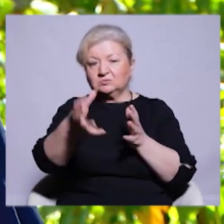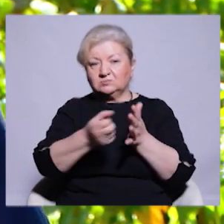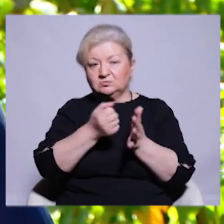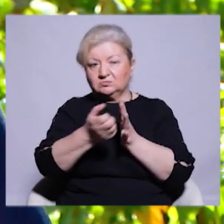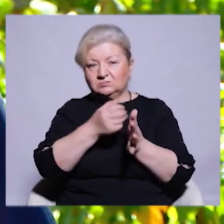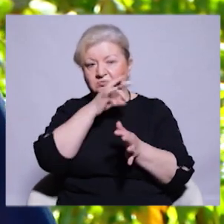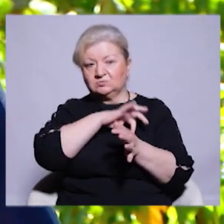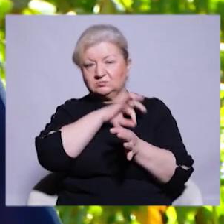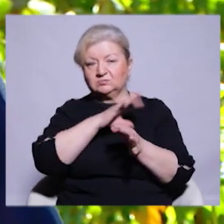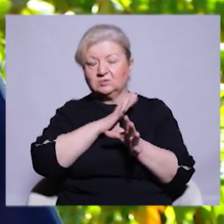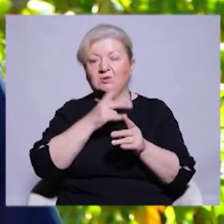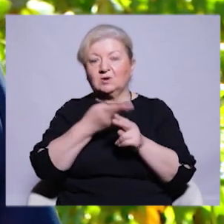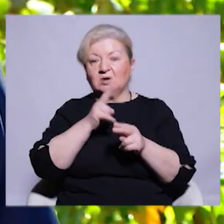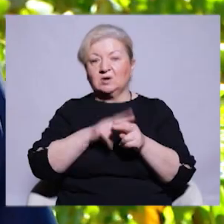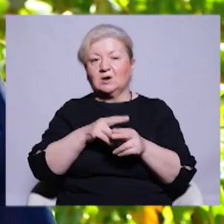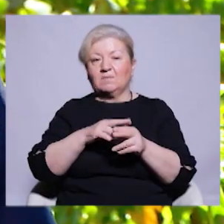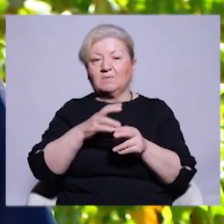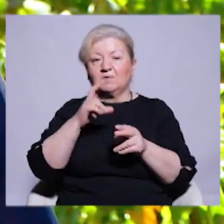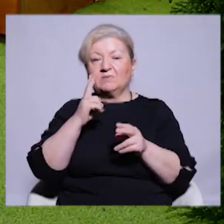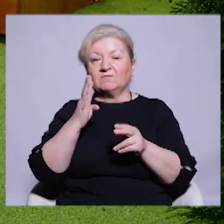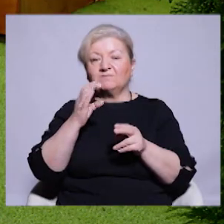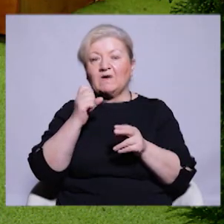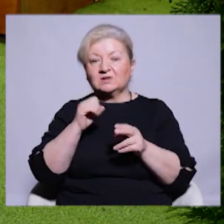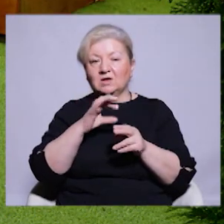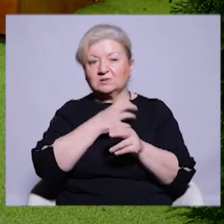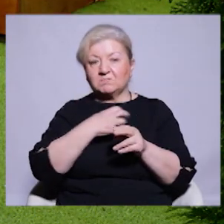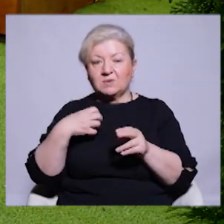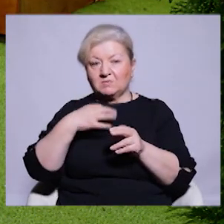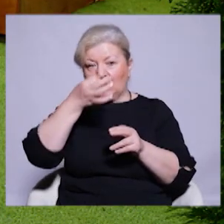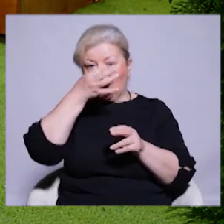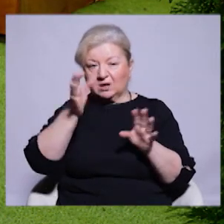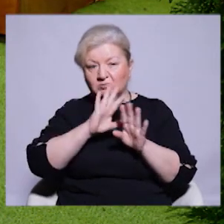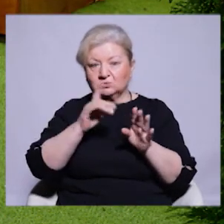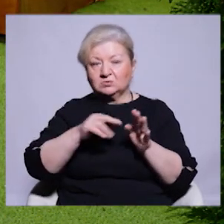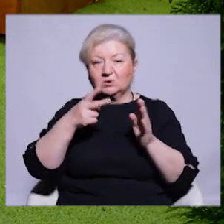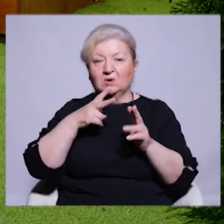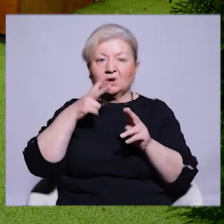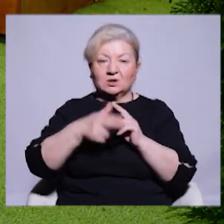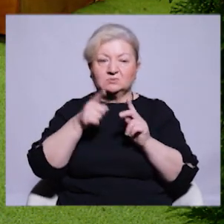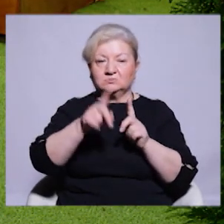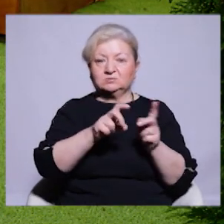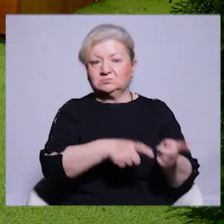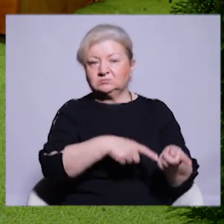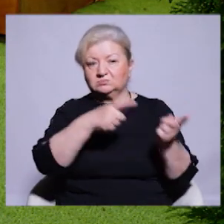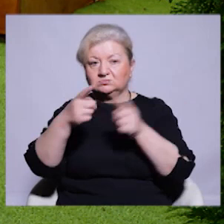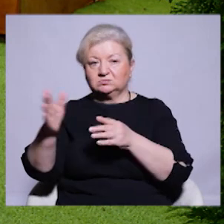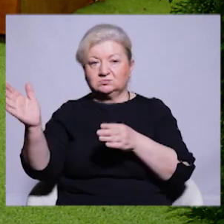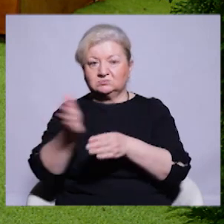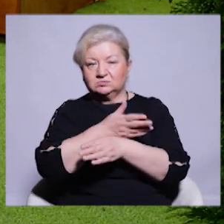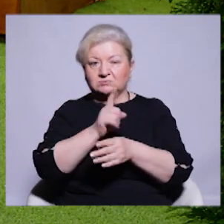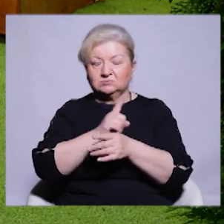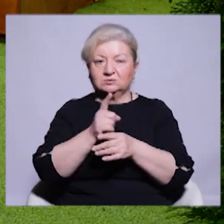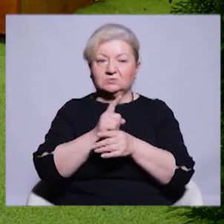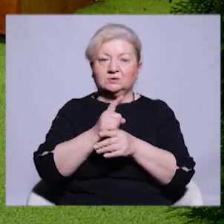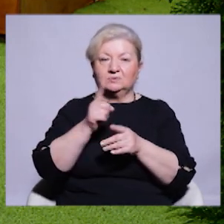ყველაზე ძალიან არ მოეწონა ვახტანგს. ამიტომ როცა ჩამოდის, იგი გადაწყვეტს, რომ იგი გადააყენოს. თქვენიცით ახლა ეს ამბავი, რომ ამოკრა